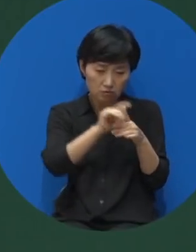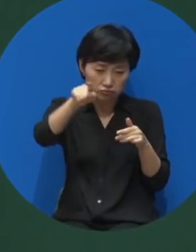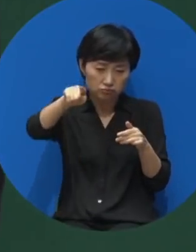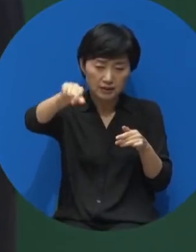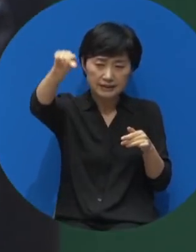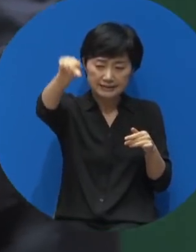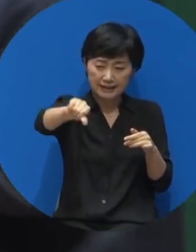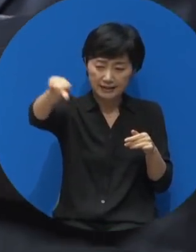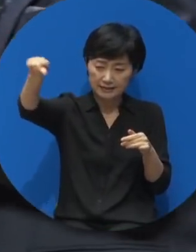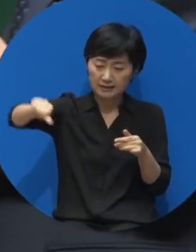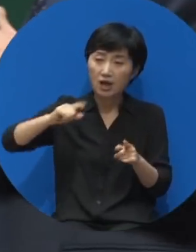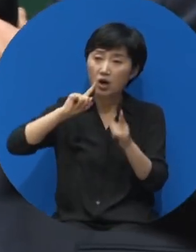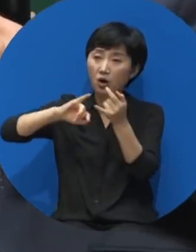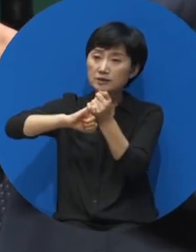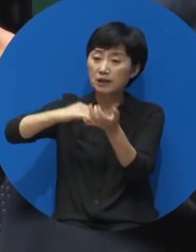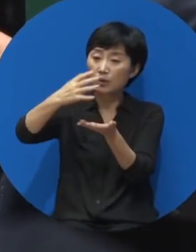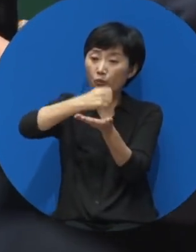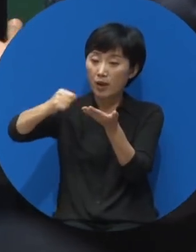재앙이 막이 시작합니다.